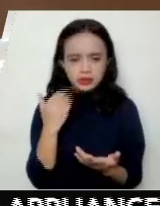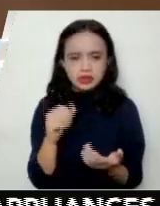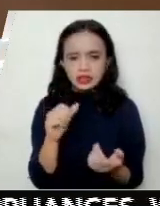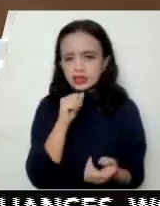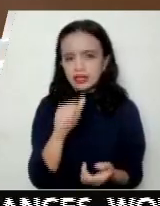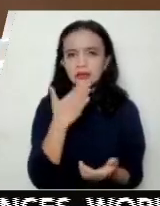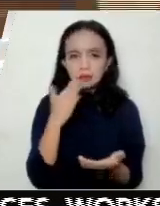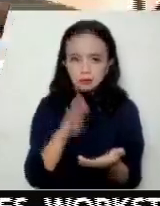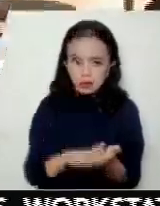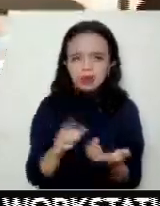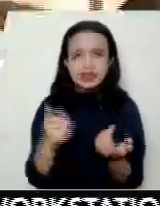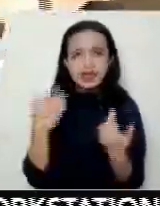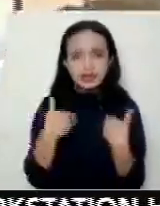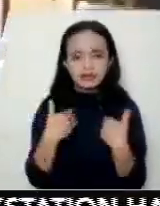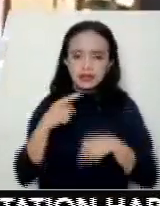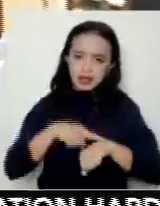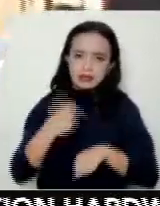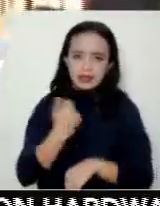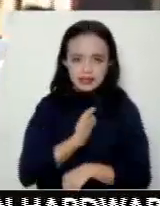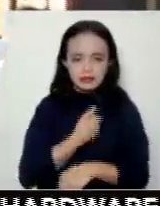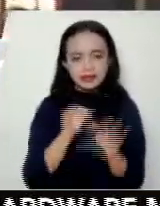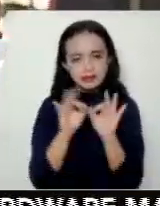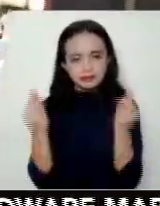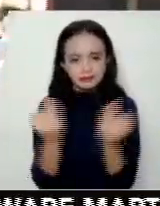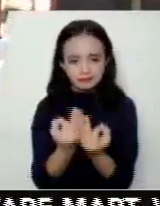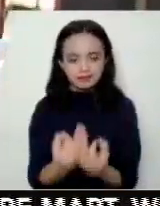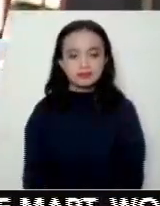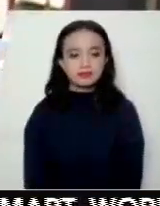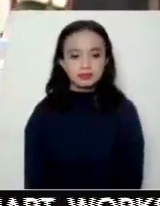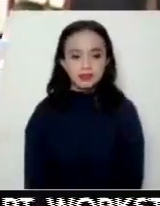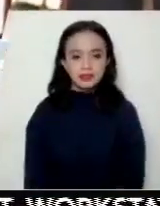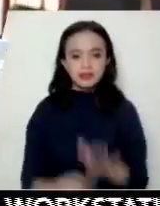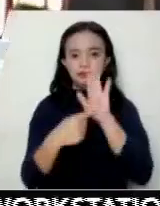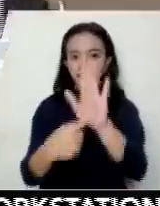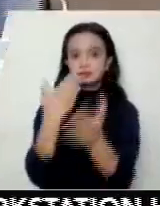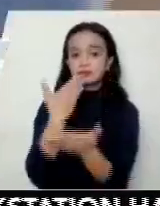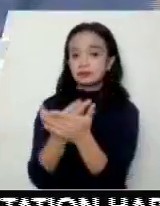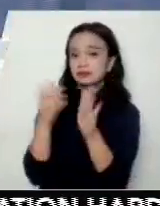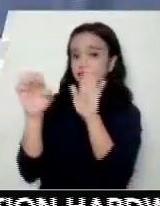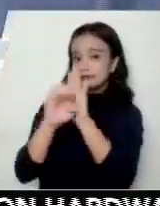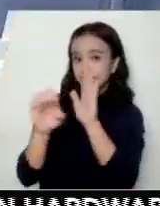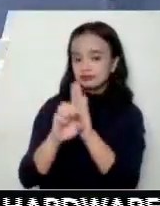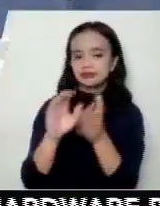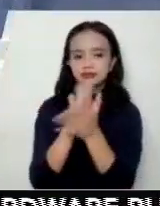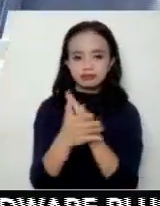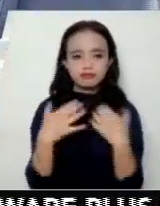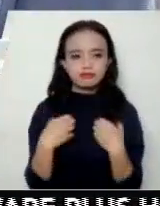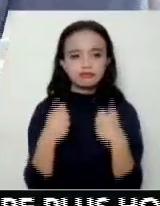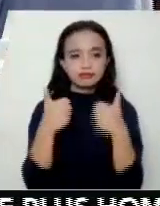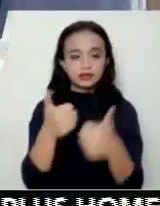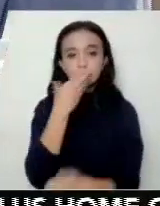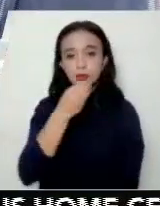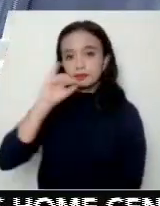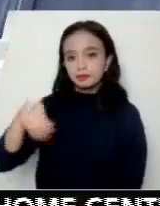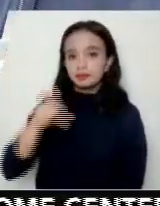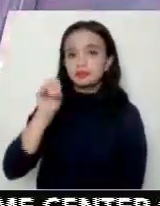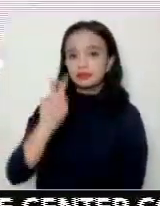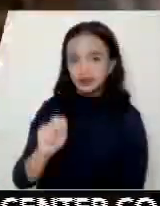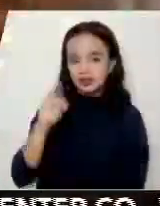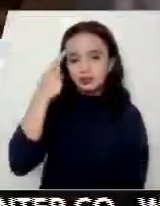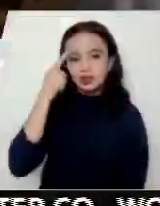and sa family mo setting a good example lalo na sa pagiging healthy naman si John Lucas para sa kanyang